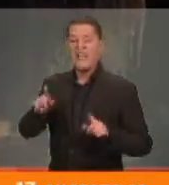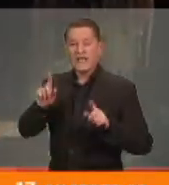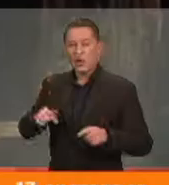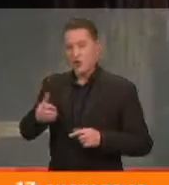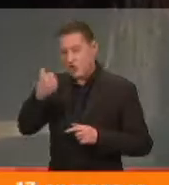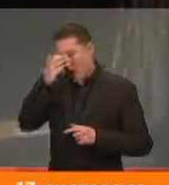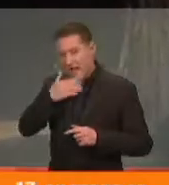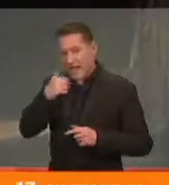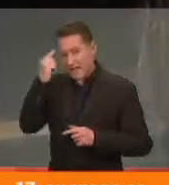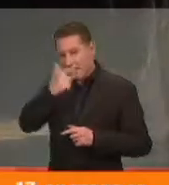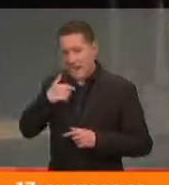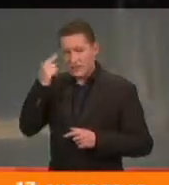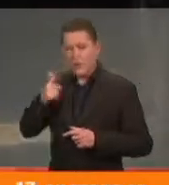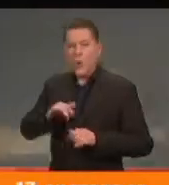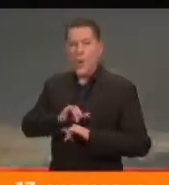і сіятиме зло.